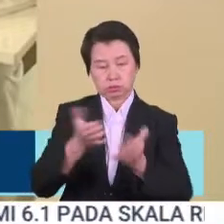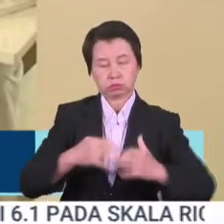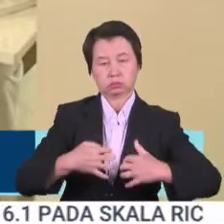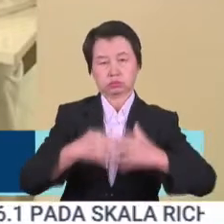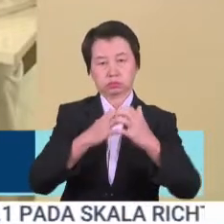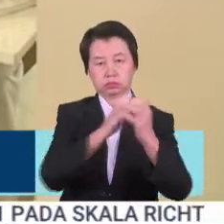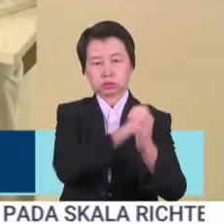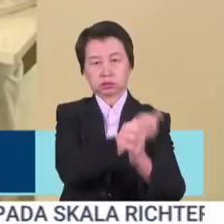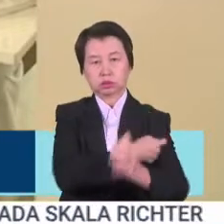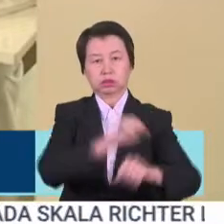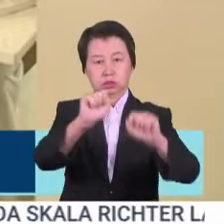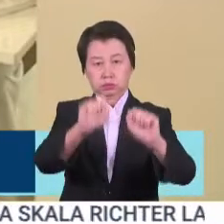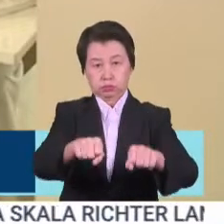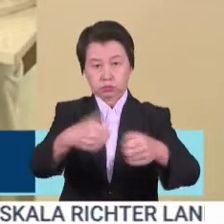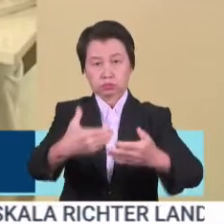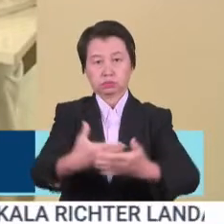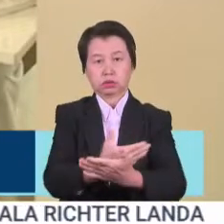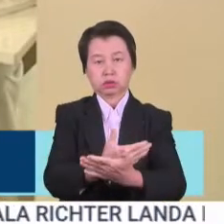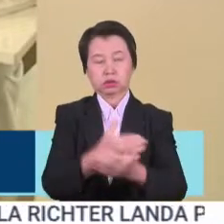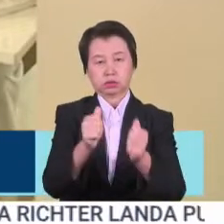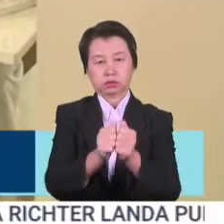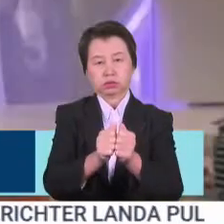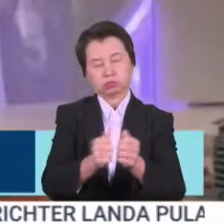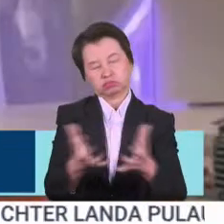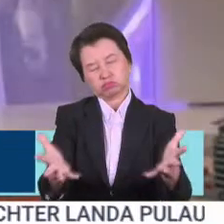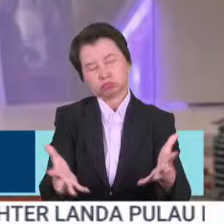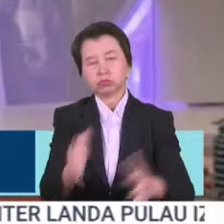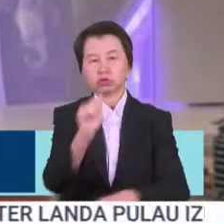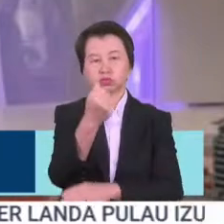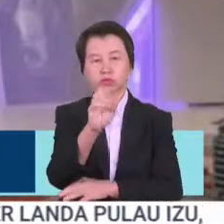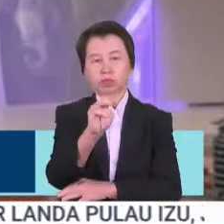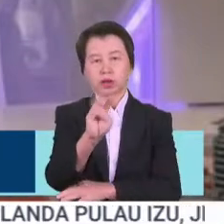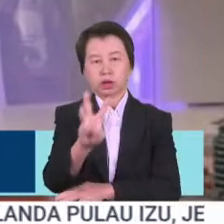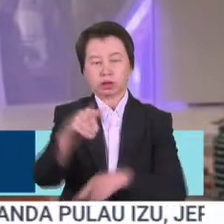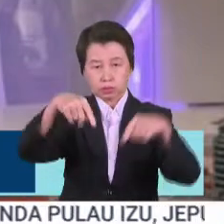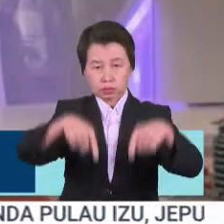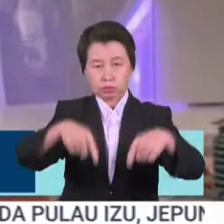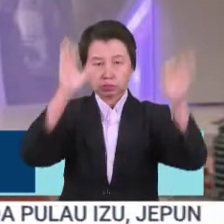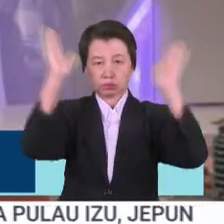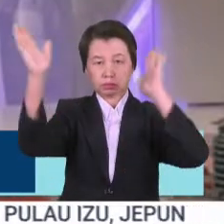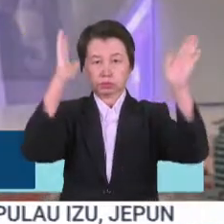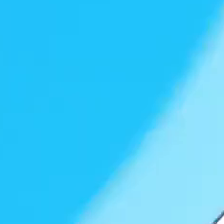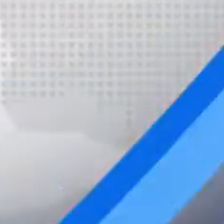tenaga bagi boleh diperbaharui dengan kapasiti 10 gigawatt di Malaysia.